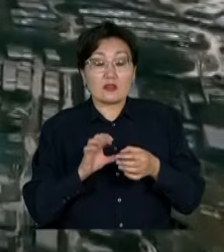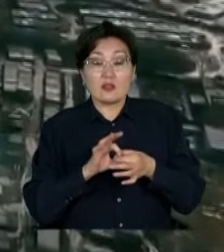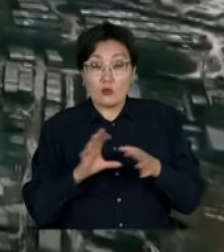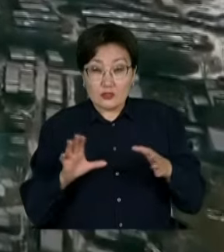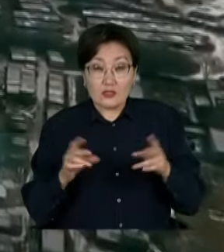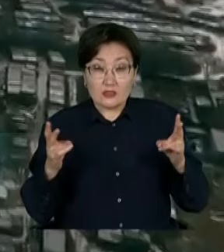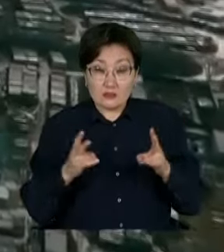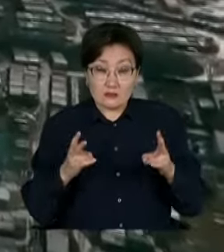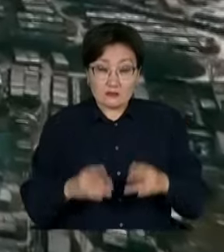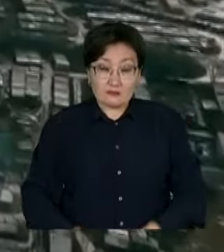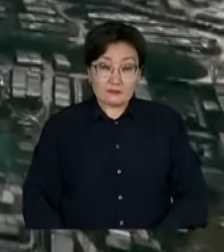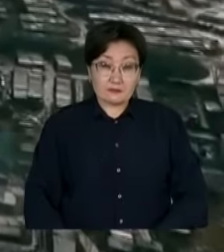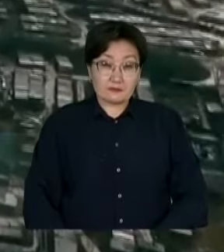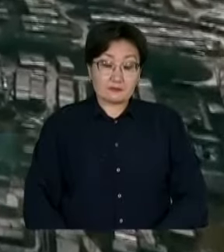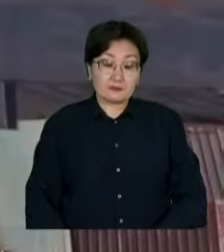нәрсе.